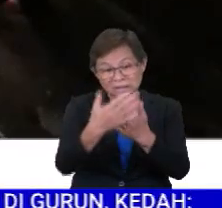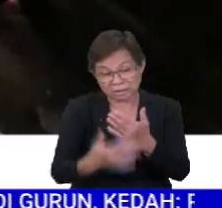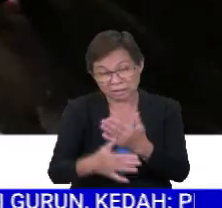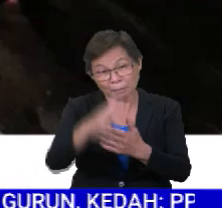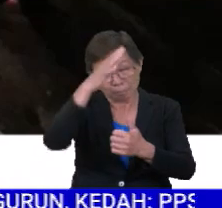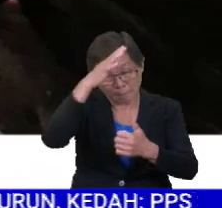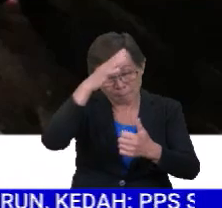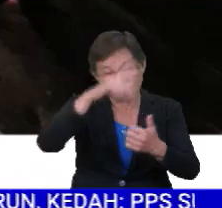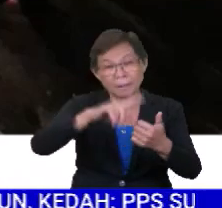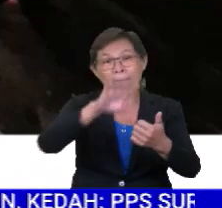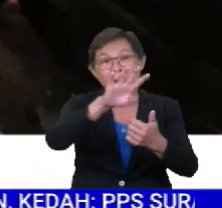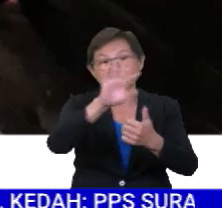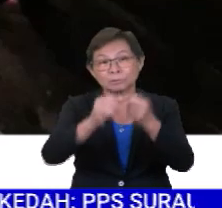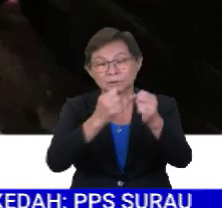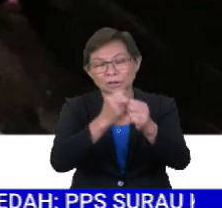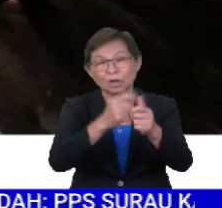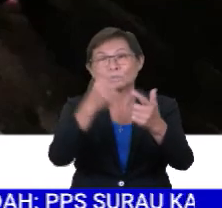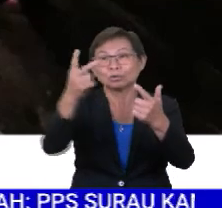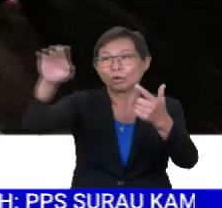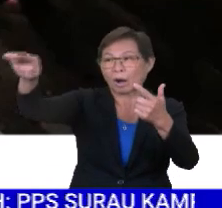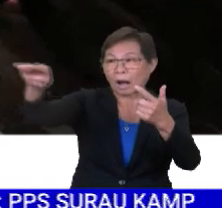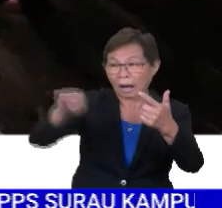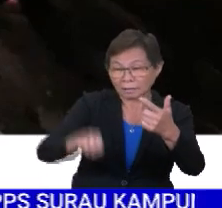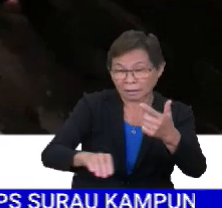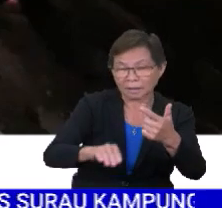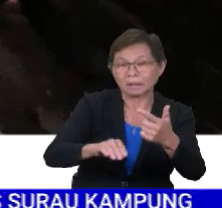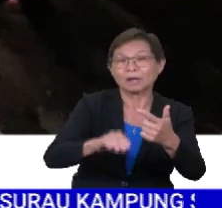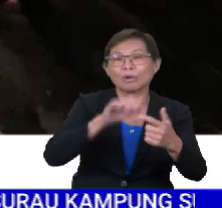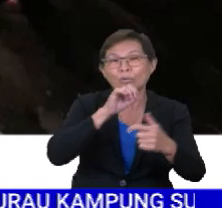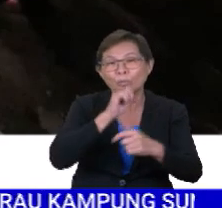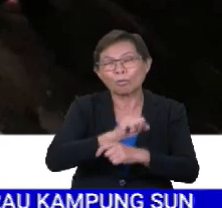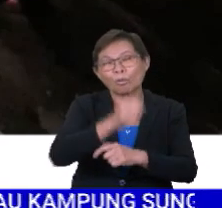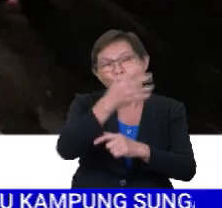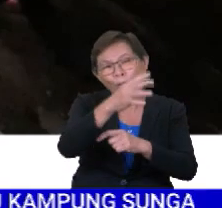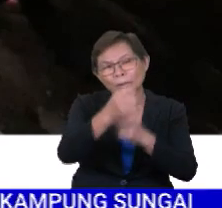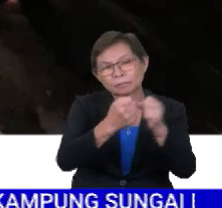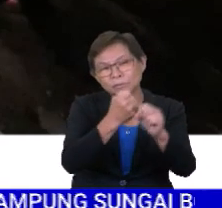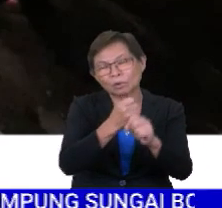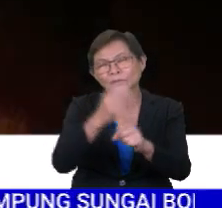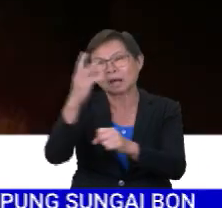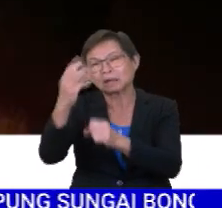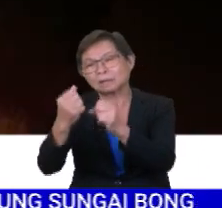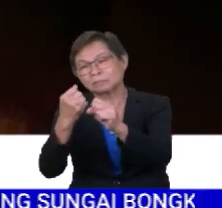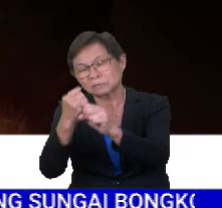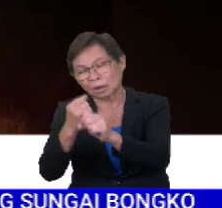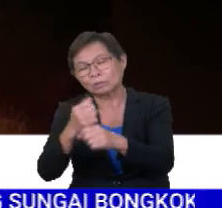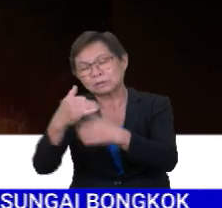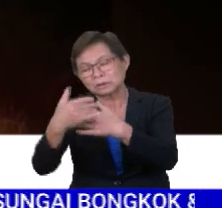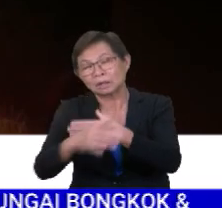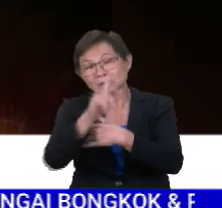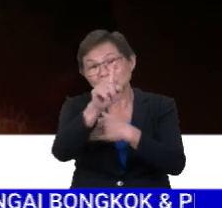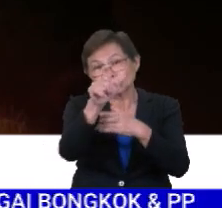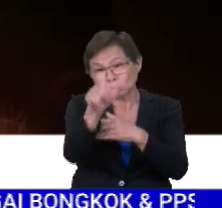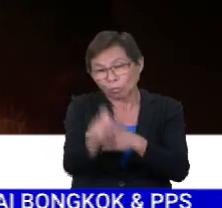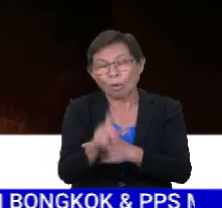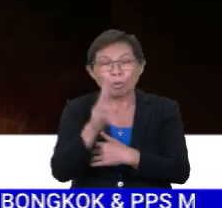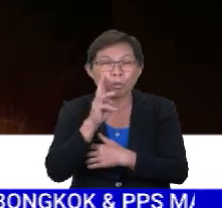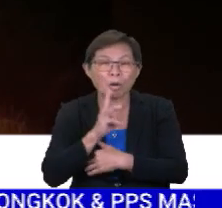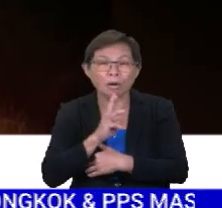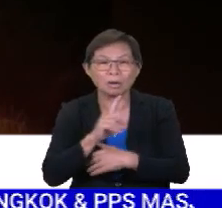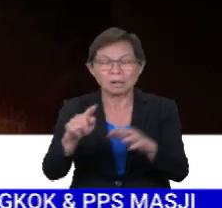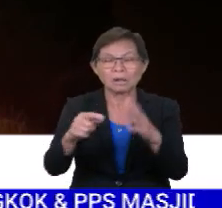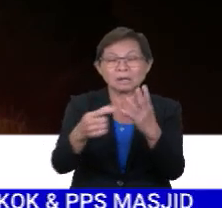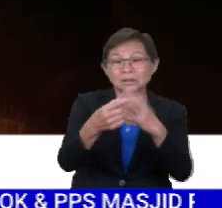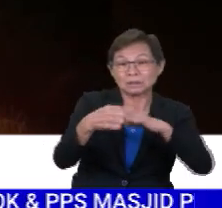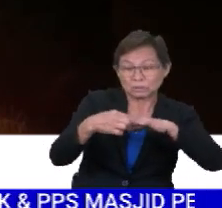Ahmad 49 tahun setelah 2 lagi adik-beradik mangsa yang berusia 14 dan 6 tahun meninggalnya seorang wanita yang dipercayai